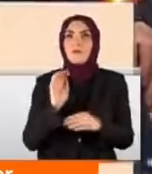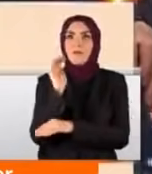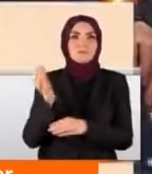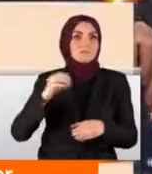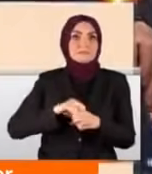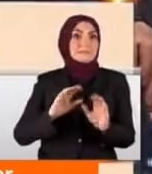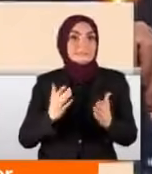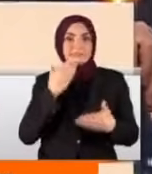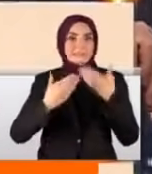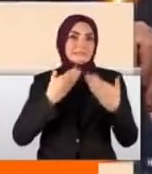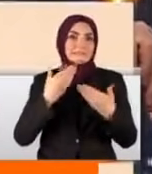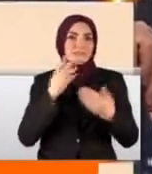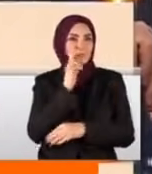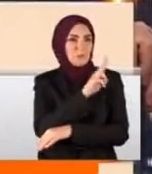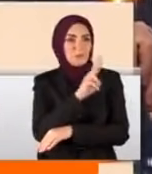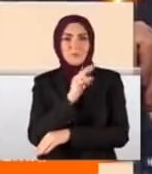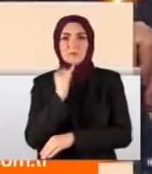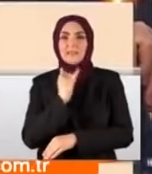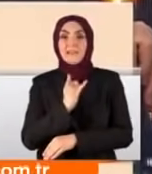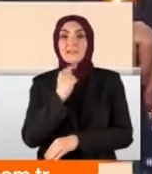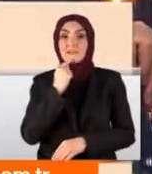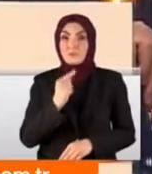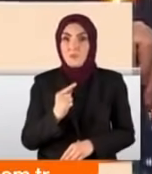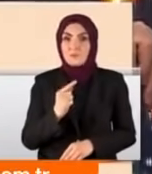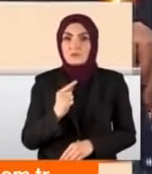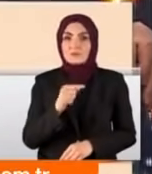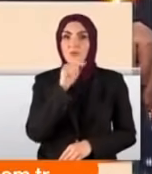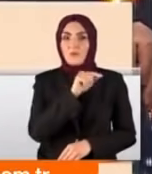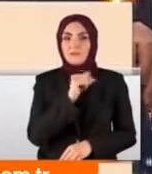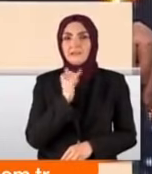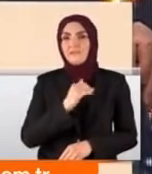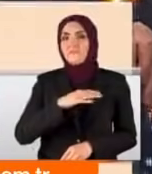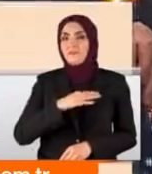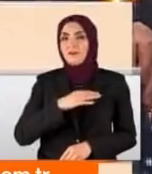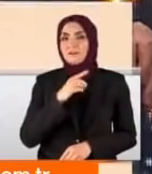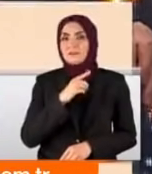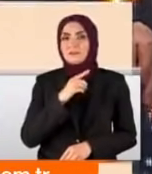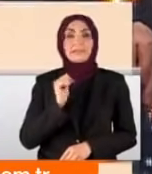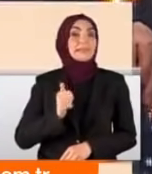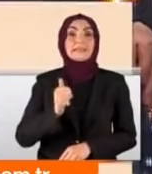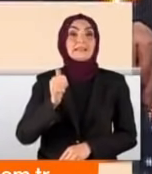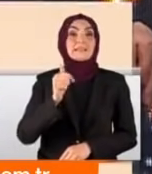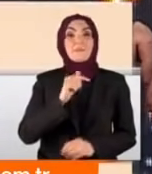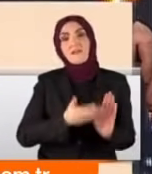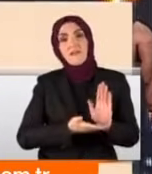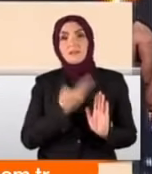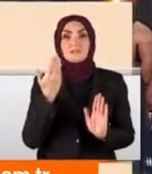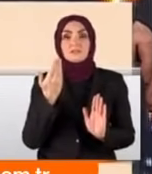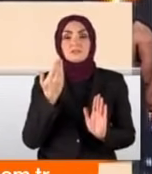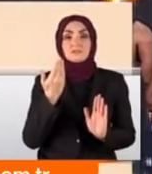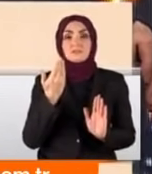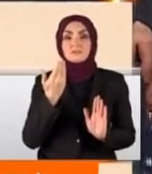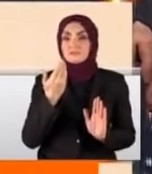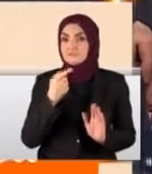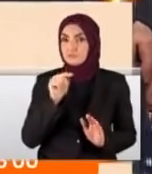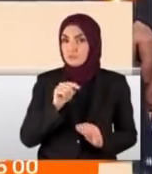Görüntü kirliliği diyorsanız orada bu kirlilik vardı. Ne zaman ortadan kaldıracağız diye acaba